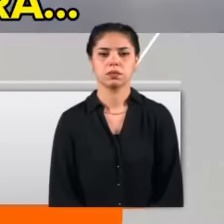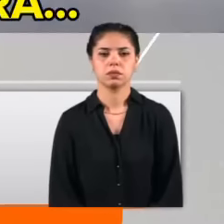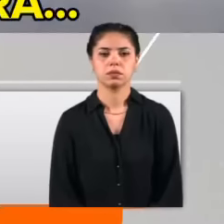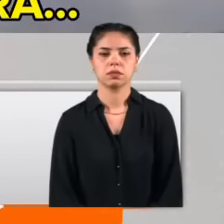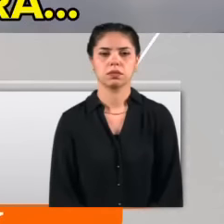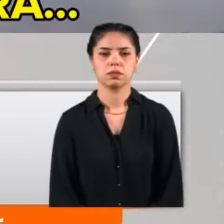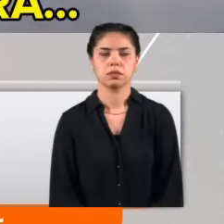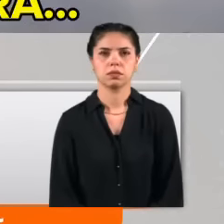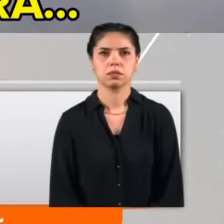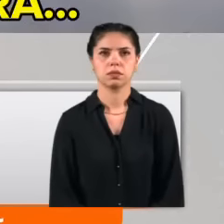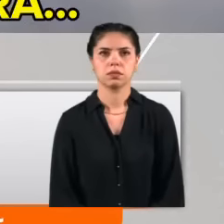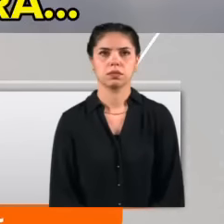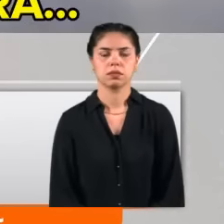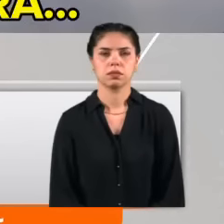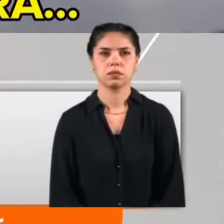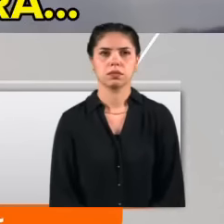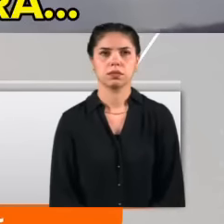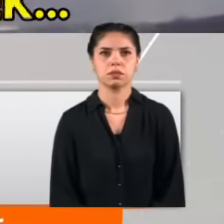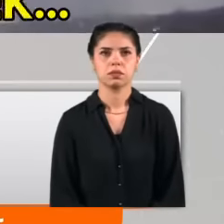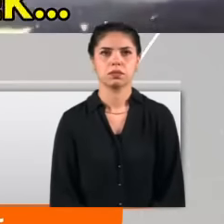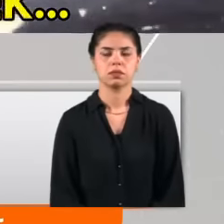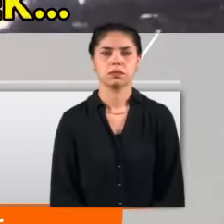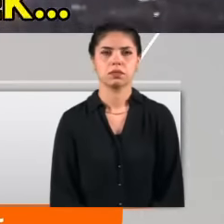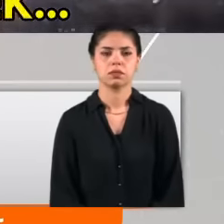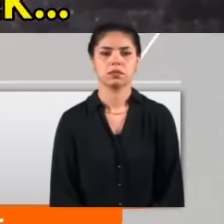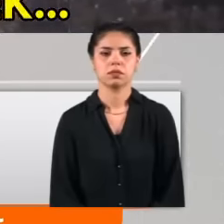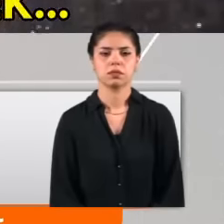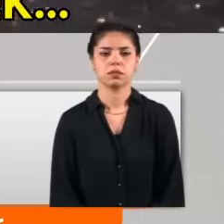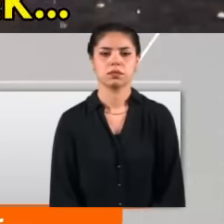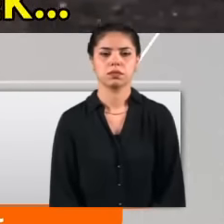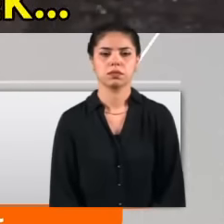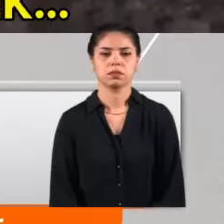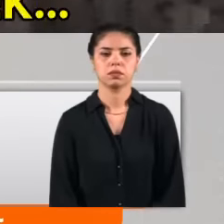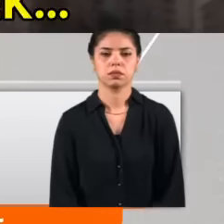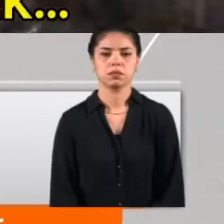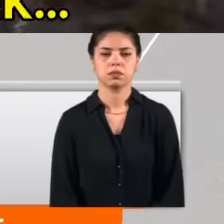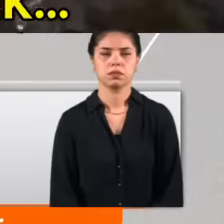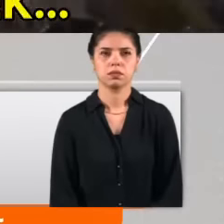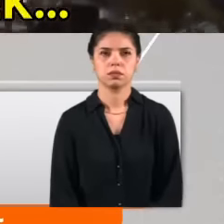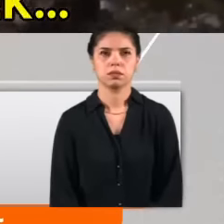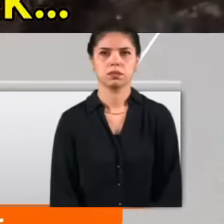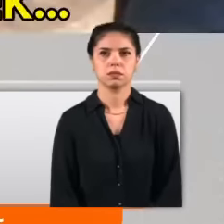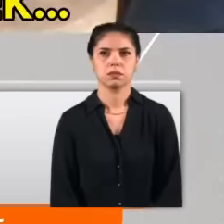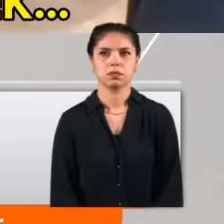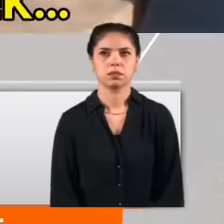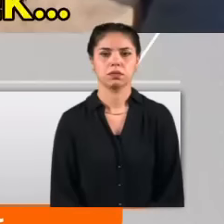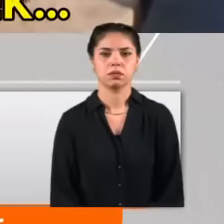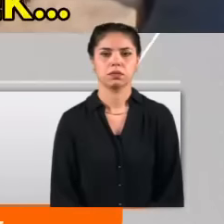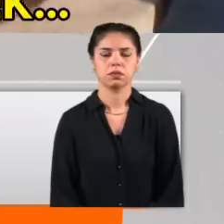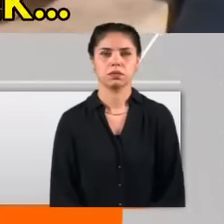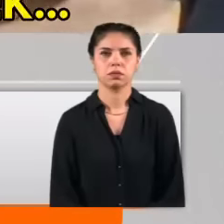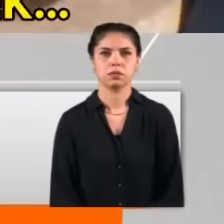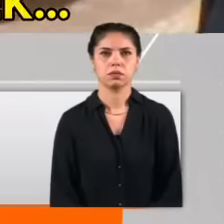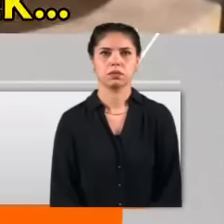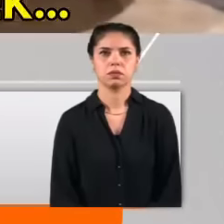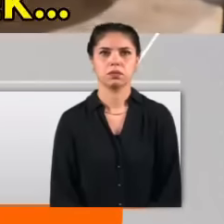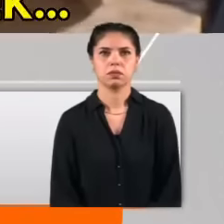Afrika üzerinden ve Basra üzerinden aldığımız sistemler maalesef